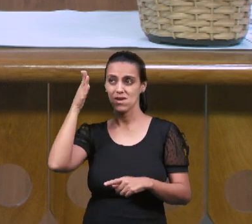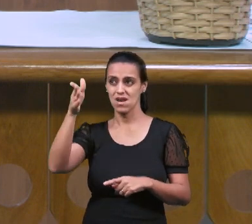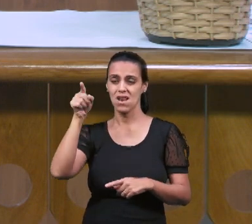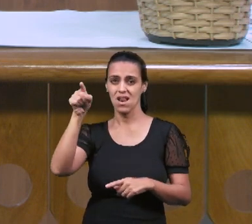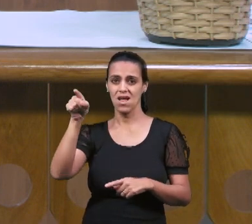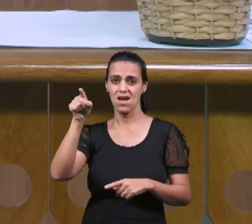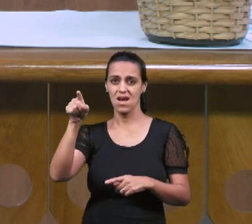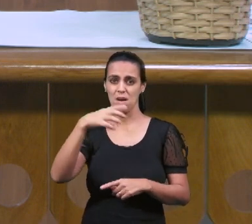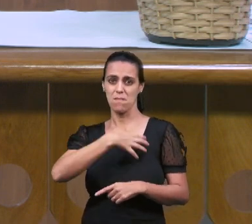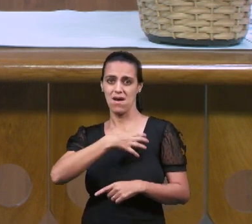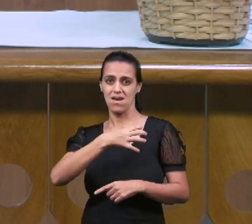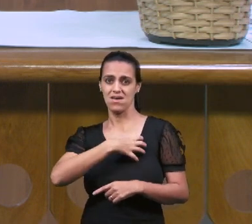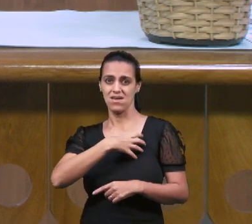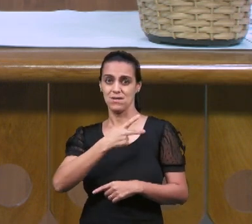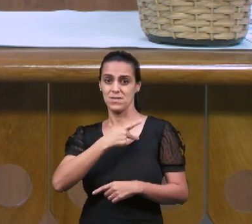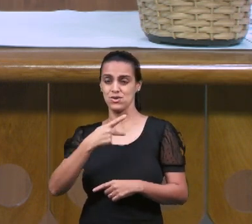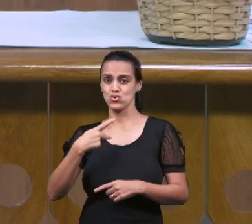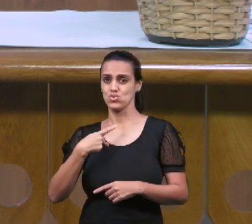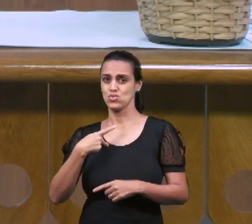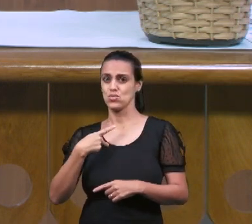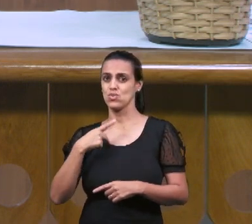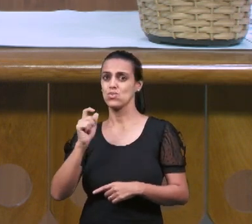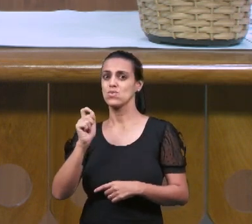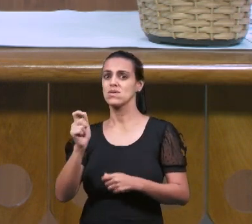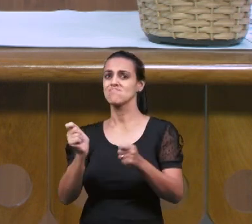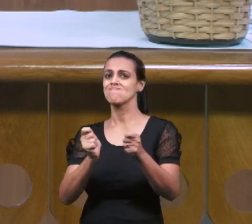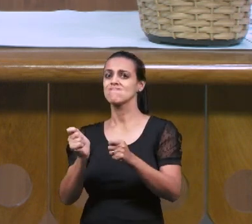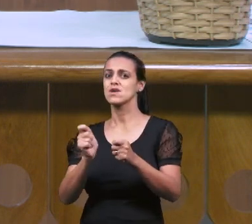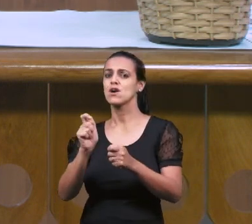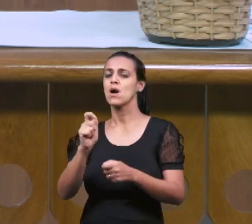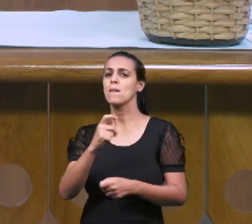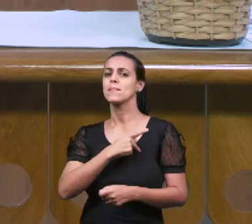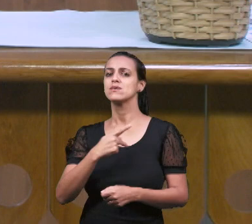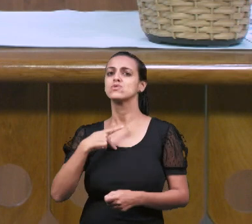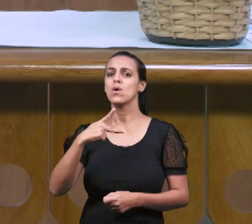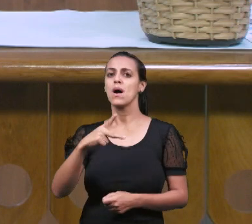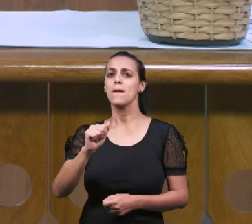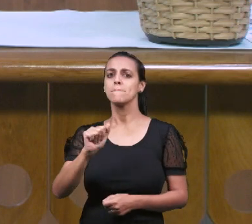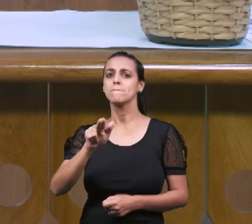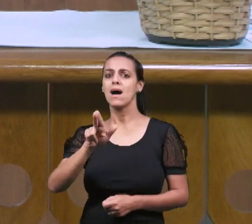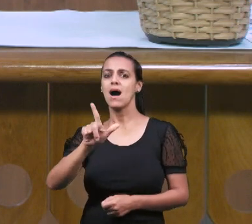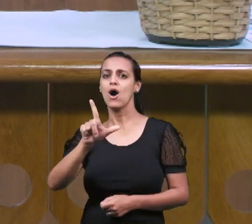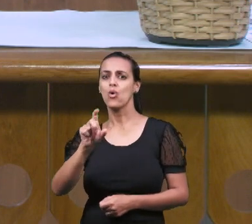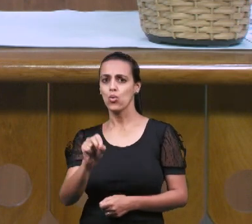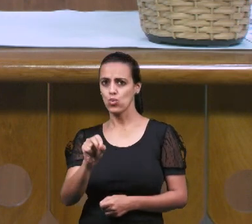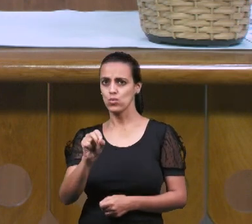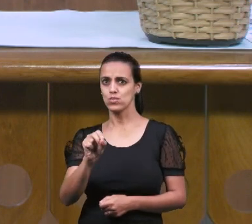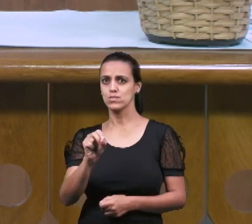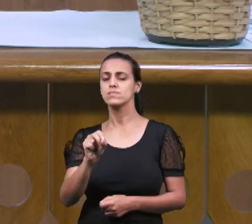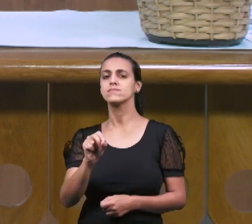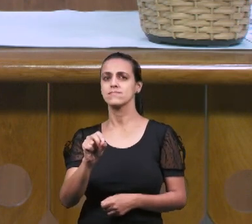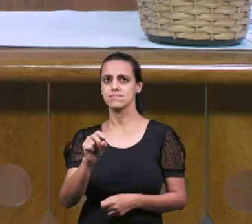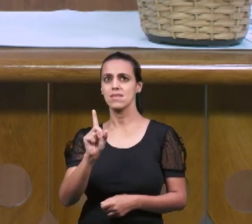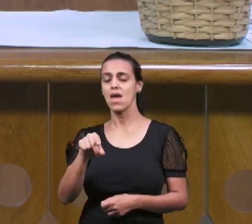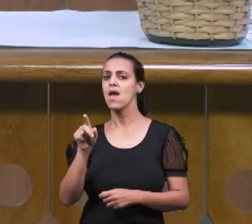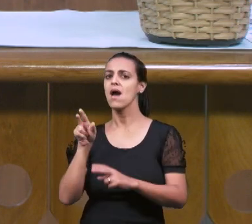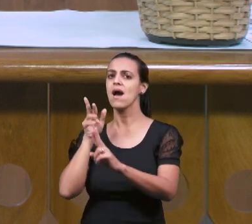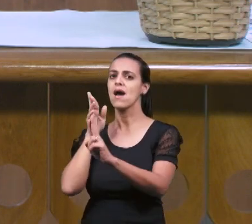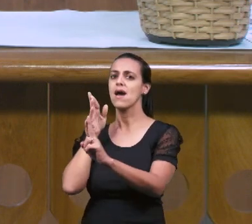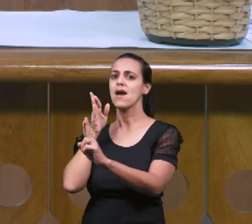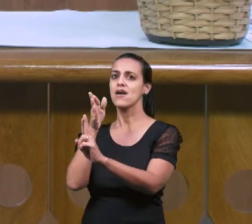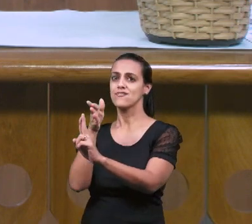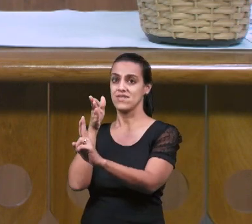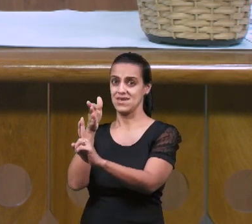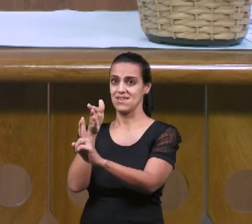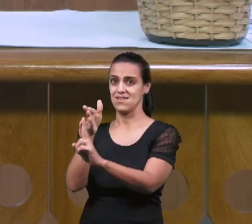Bahia, le pasteur de la coordination fait la coordination de ce travail, pasteur Paulo Adalberto, dans la